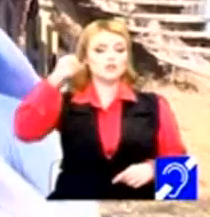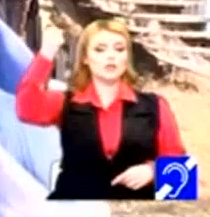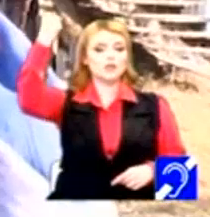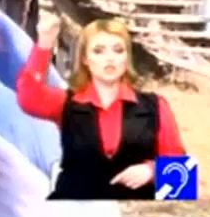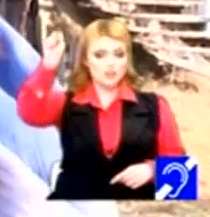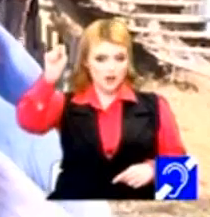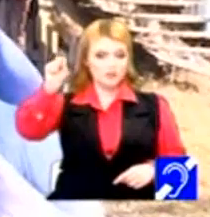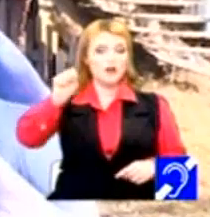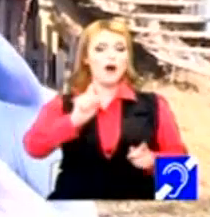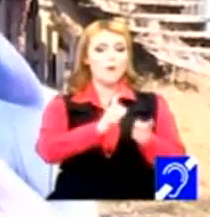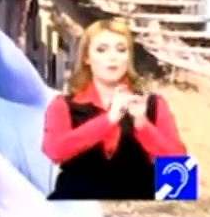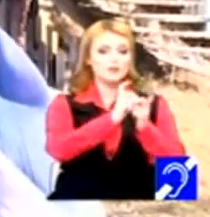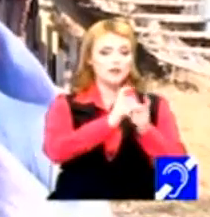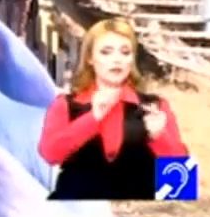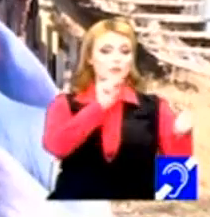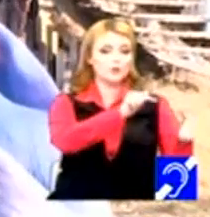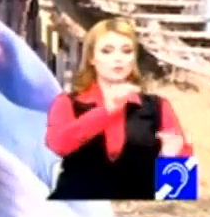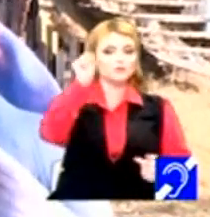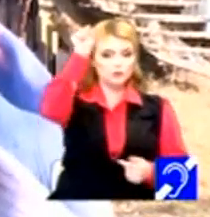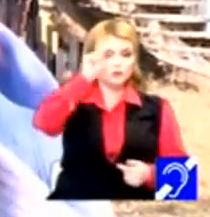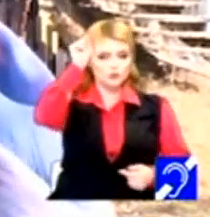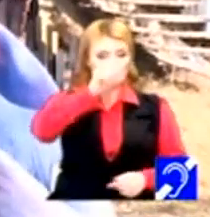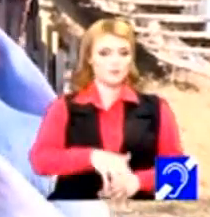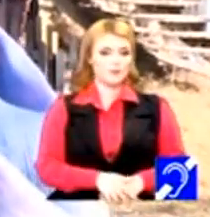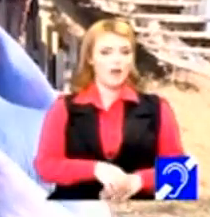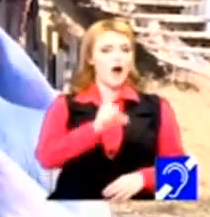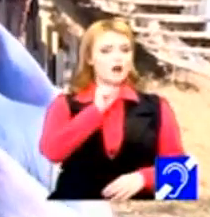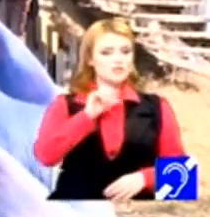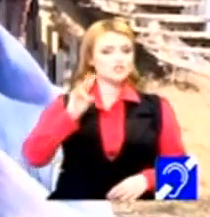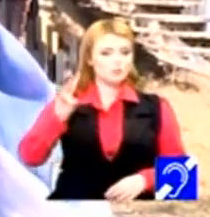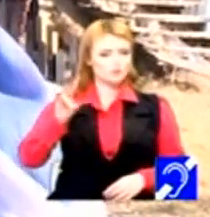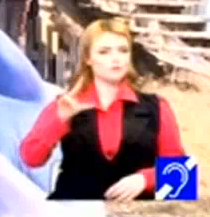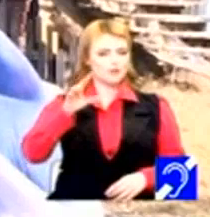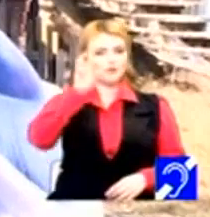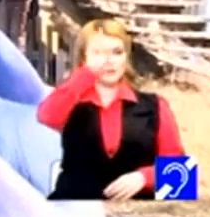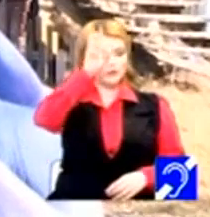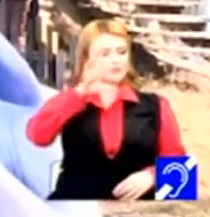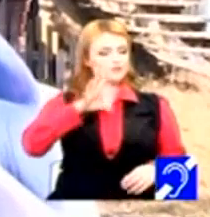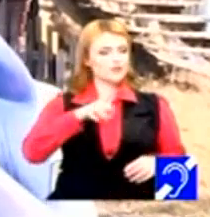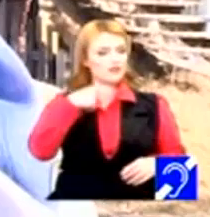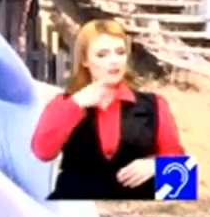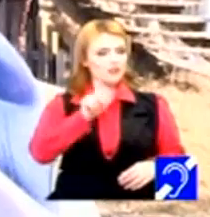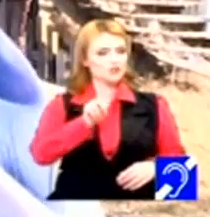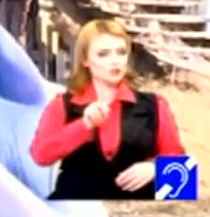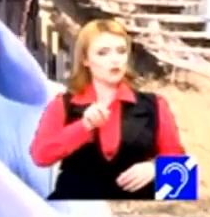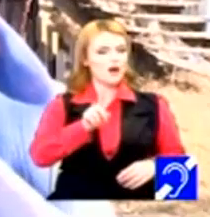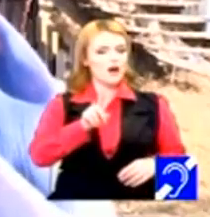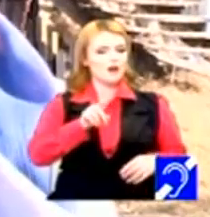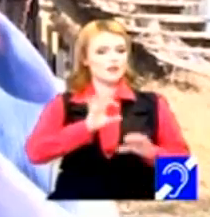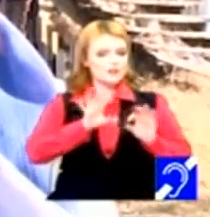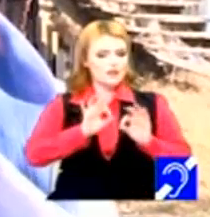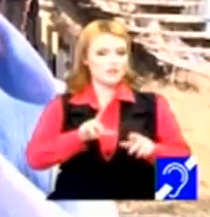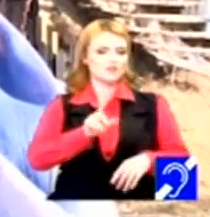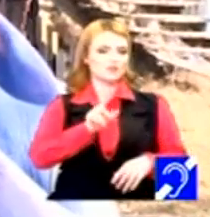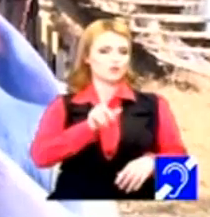cel Bun, fiind și blajin la suflet și chiar după cum se spune și prenumele Alexandru cel Bun, i-a